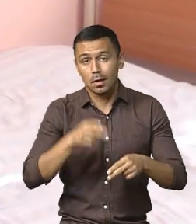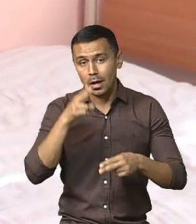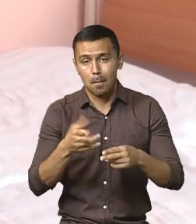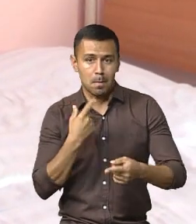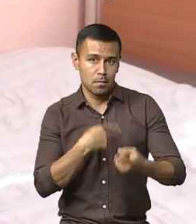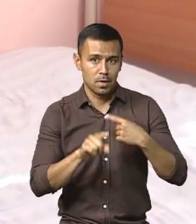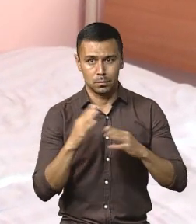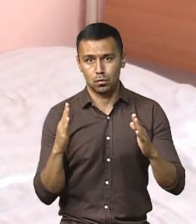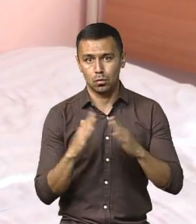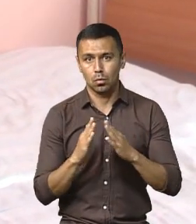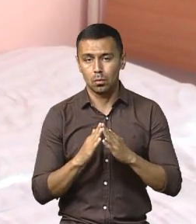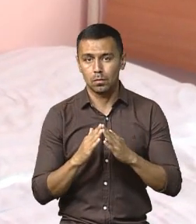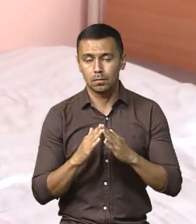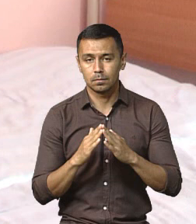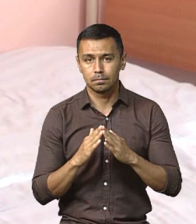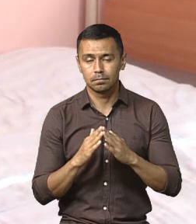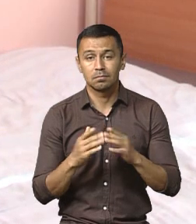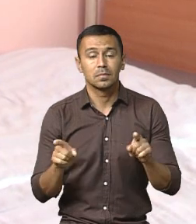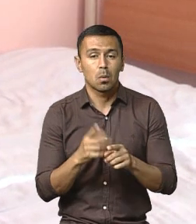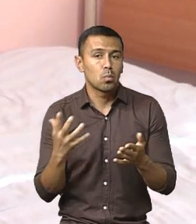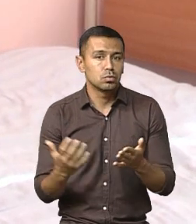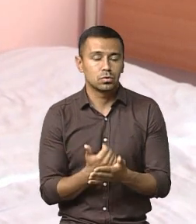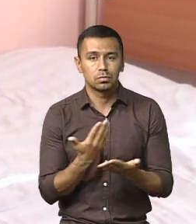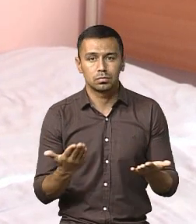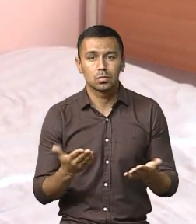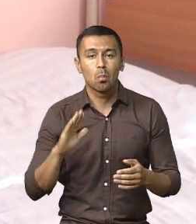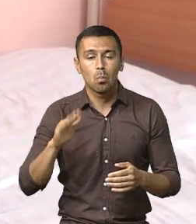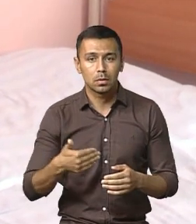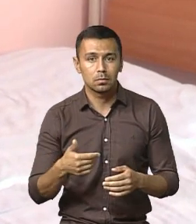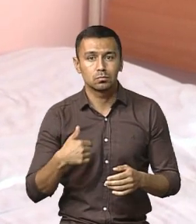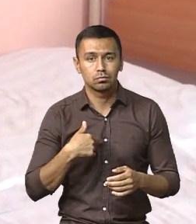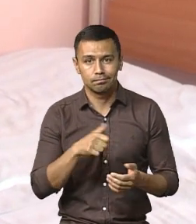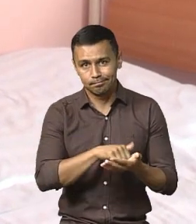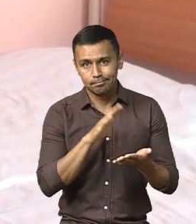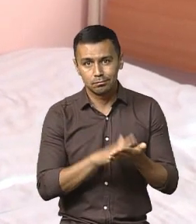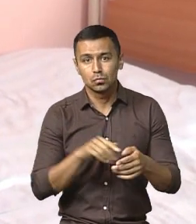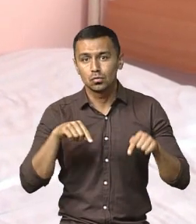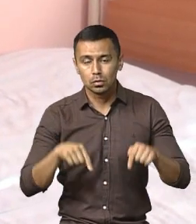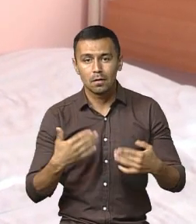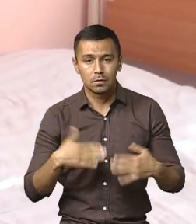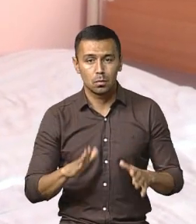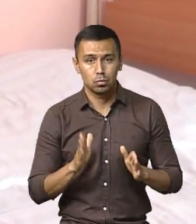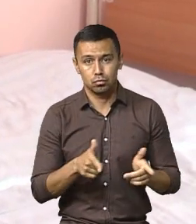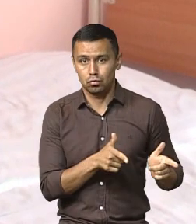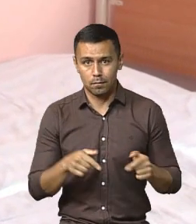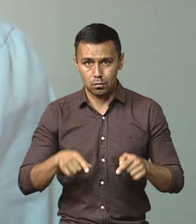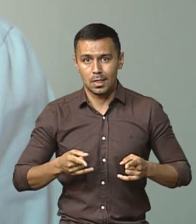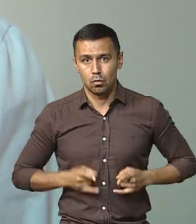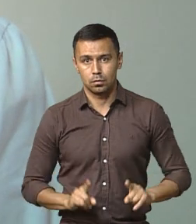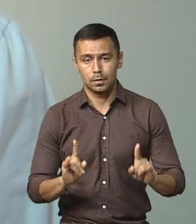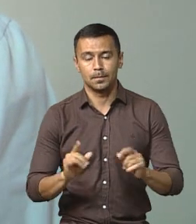і ми поїдемо додому. І воно так пішло-пішло, і потім стала вже тут на облік, і вже так тут я буду народжувати.